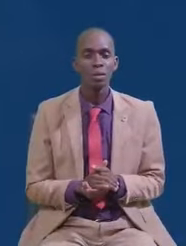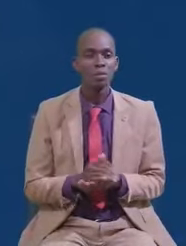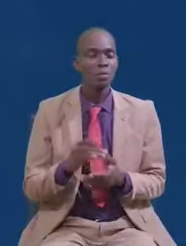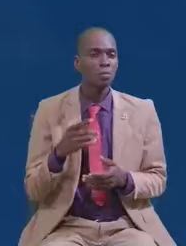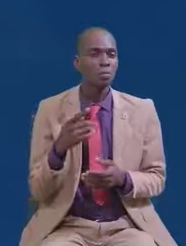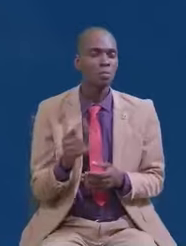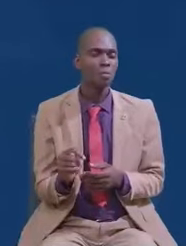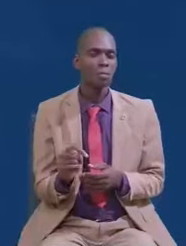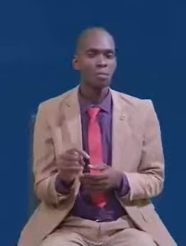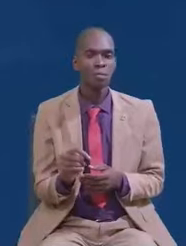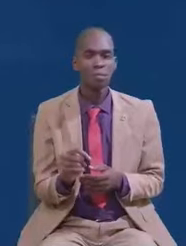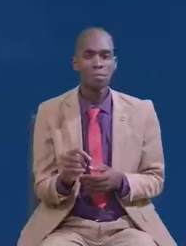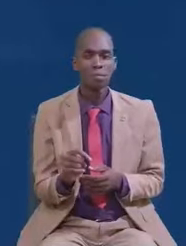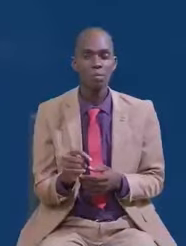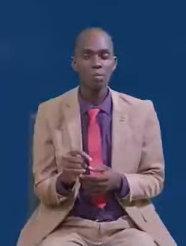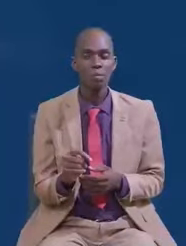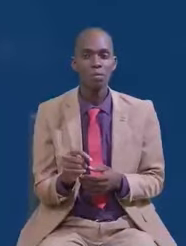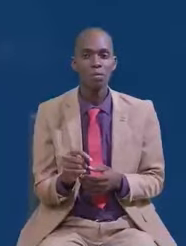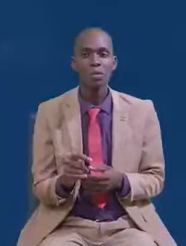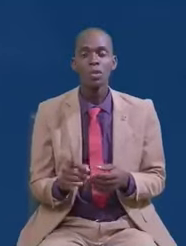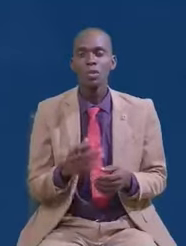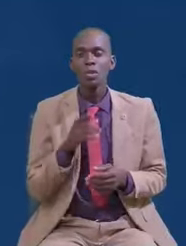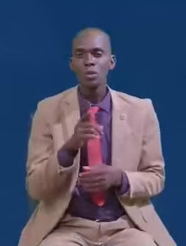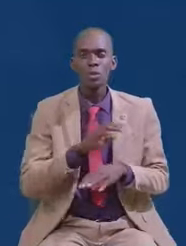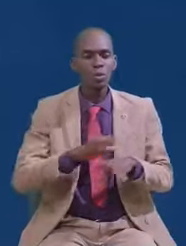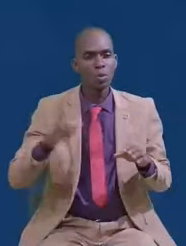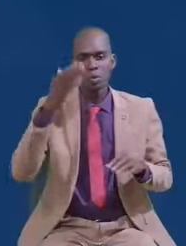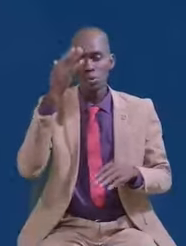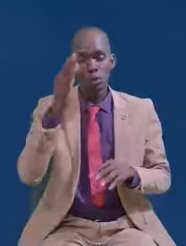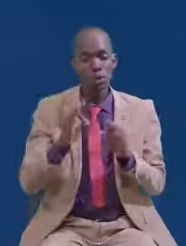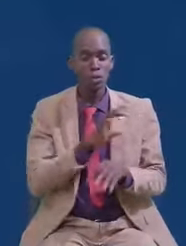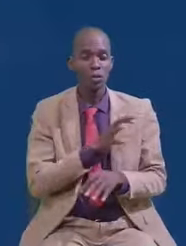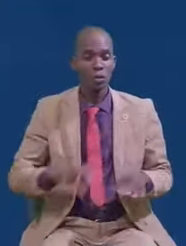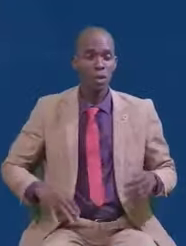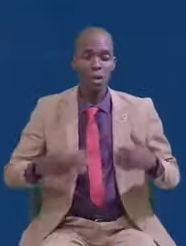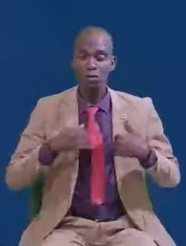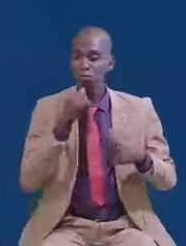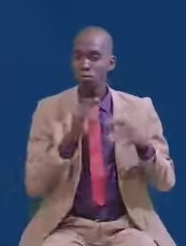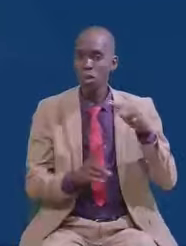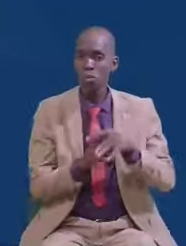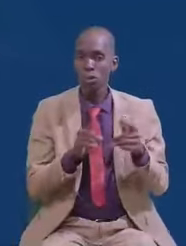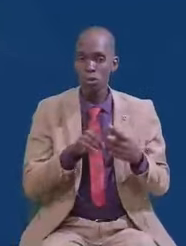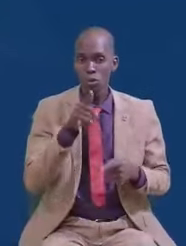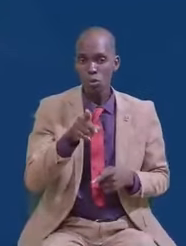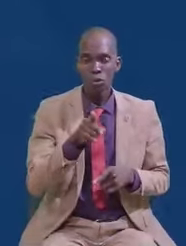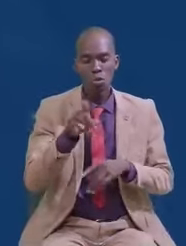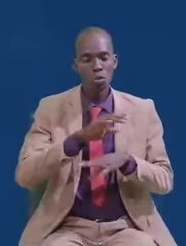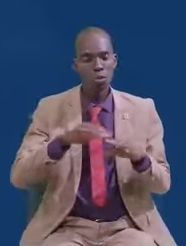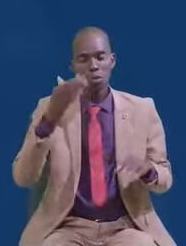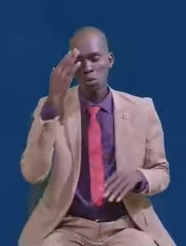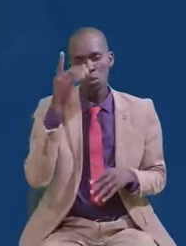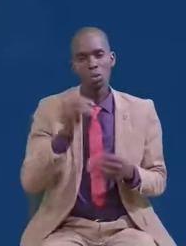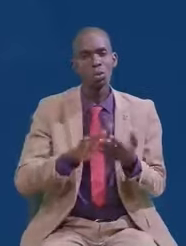apparu, vous ne connaissez pas la gloire de Dieu. Si Christ ne touche pas votre